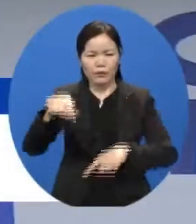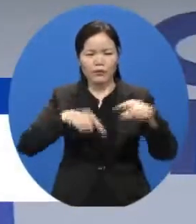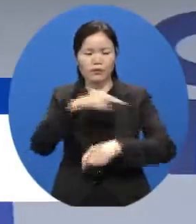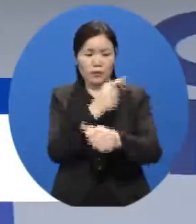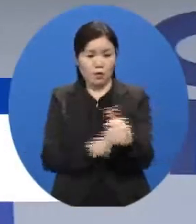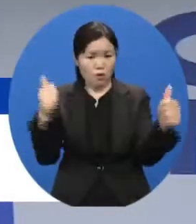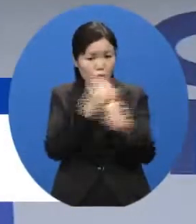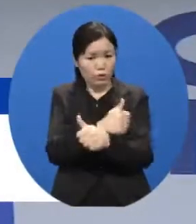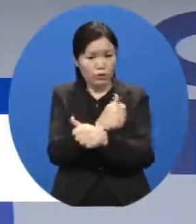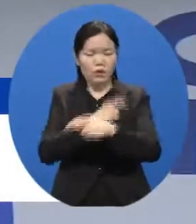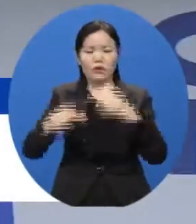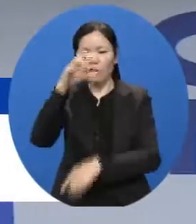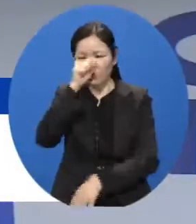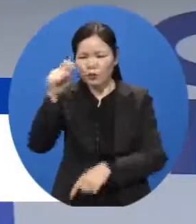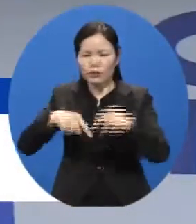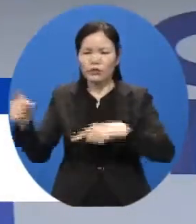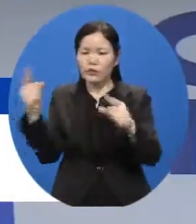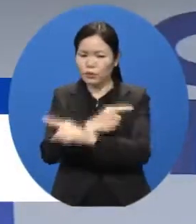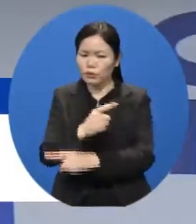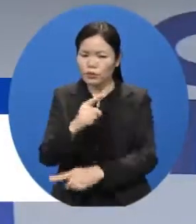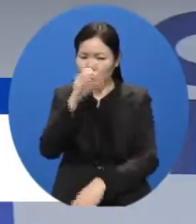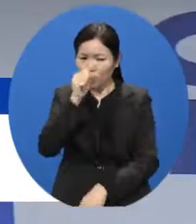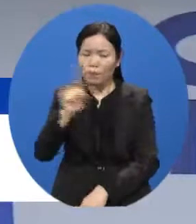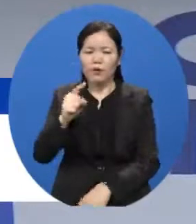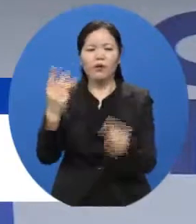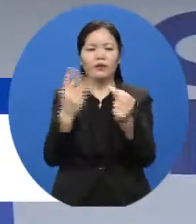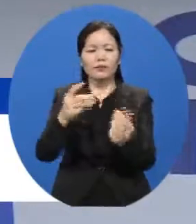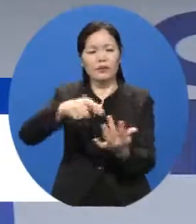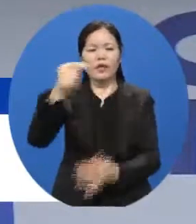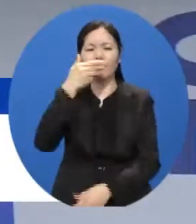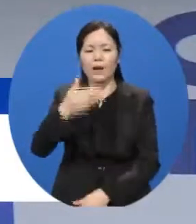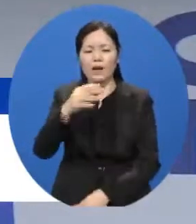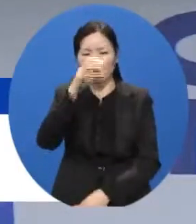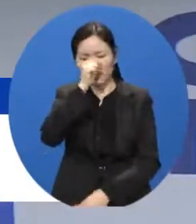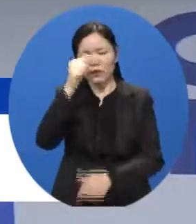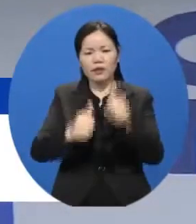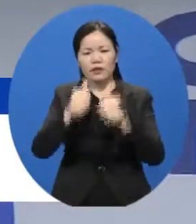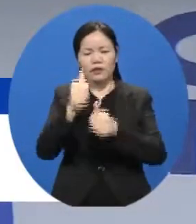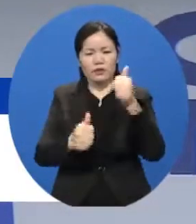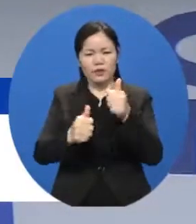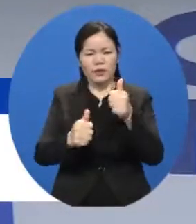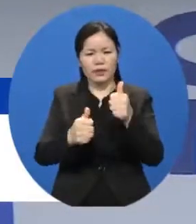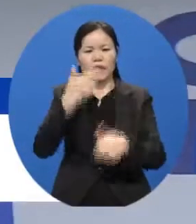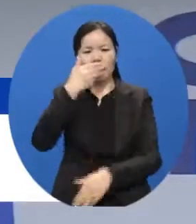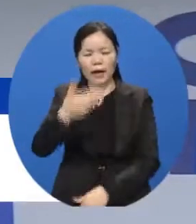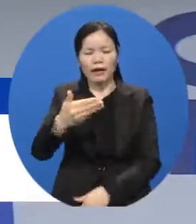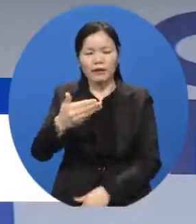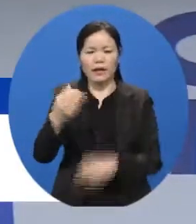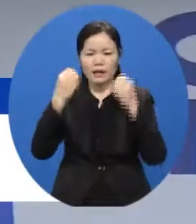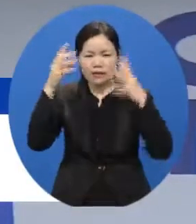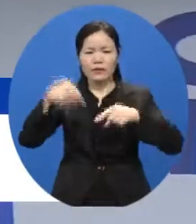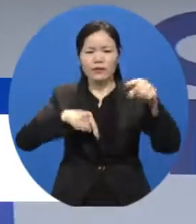좋아요? 더 나은 정치 교체가 좋습니까? 제3의 선택이 가능한 선의의 경쟁을 할 수밖에 없는